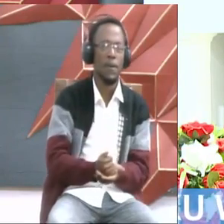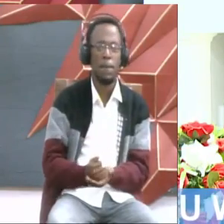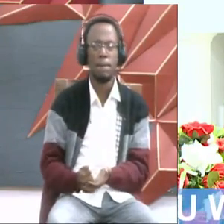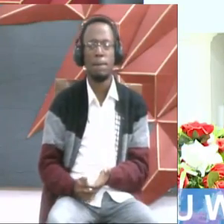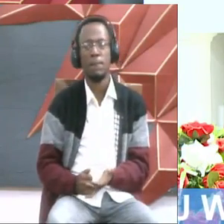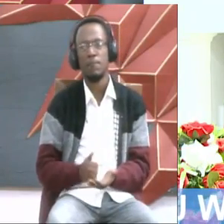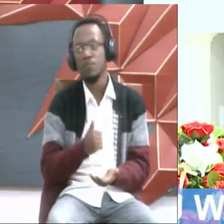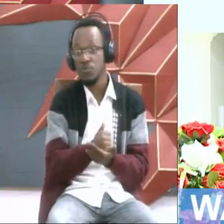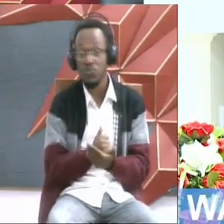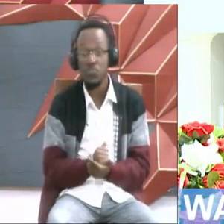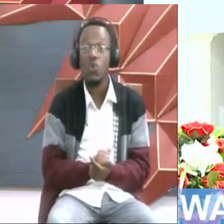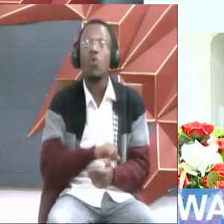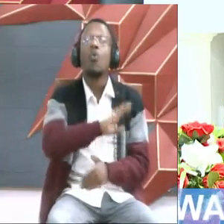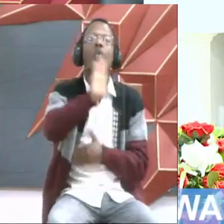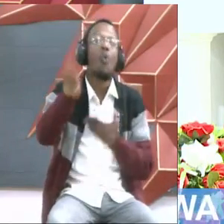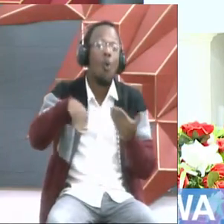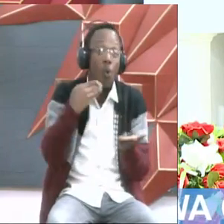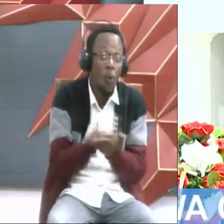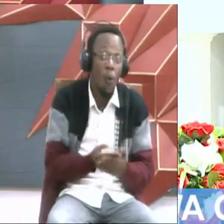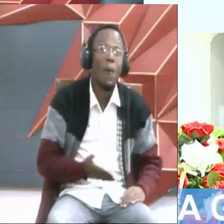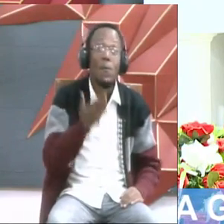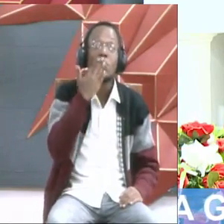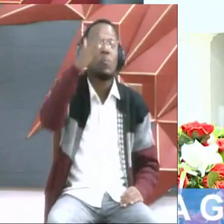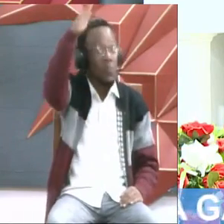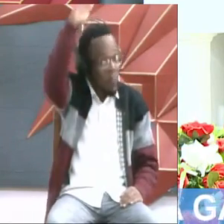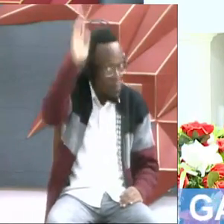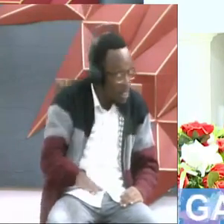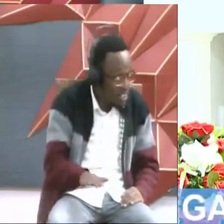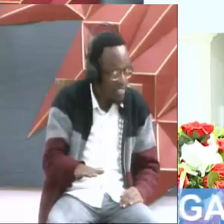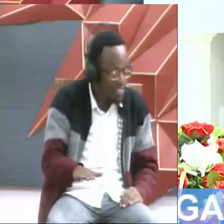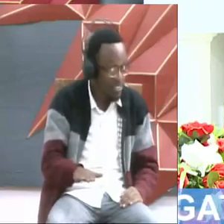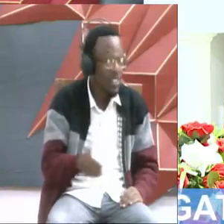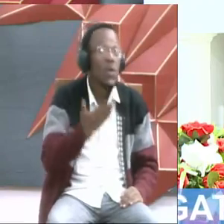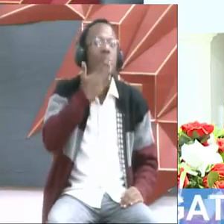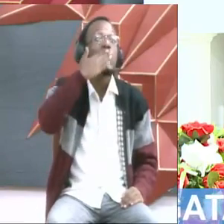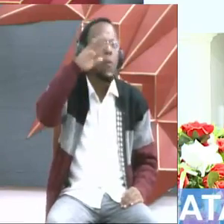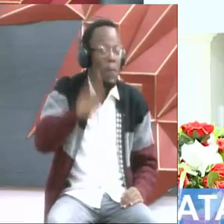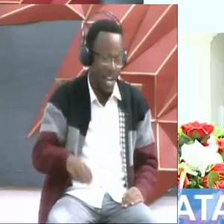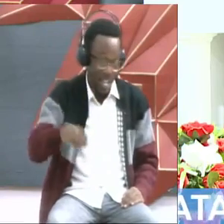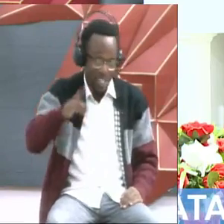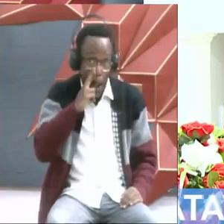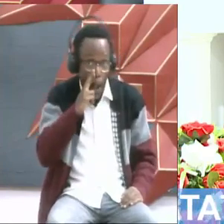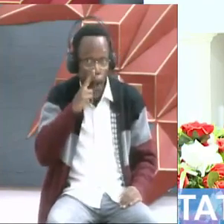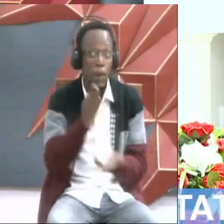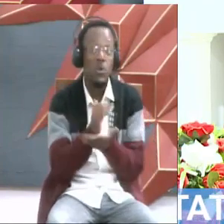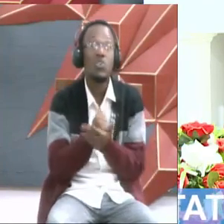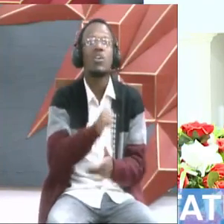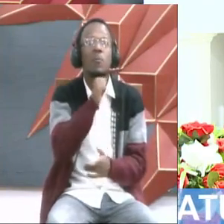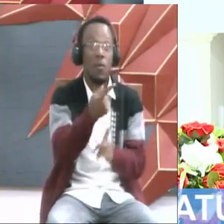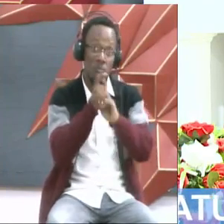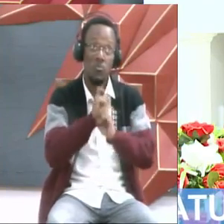Est-ce que vous croyez cela? Toutes les mauvaises habitudes qui sont en moi ni